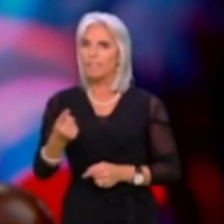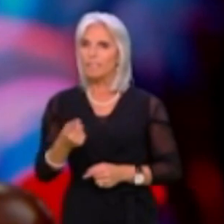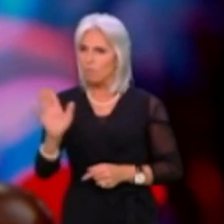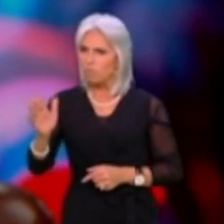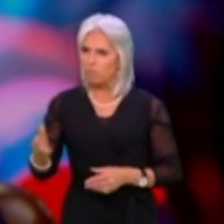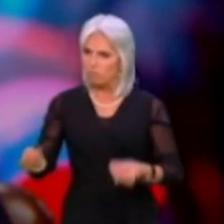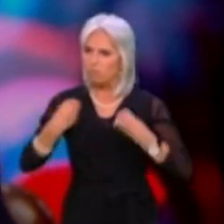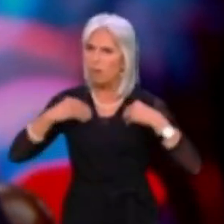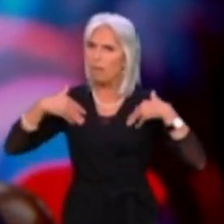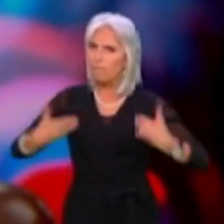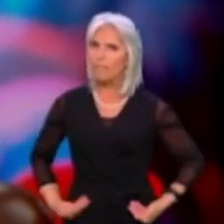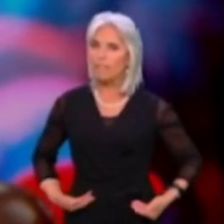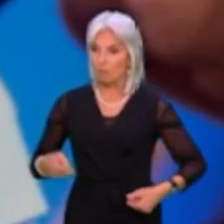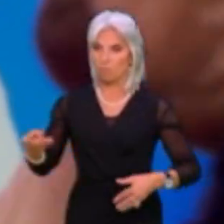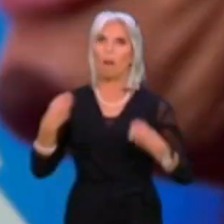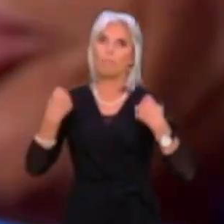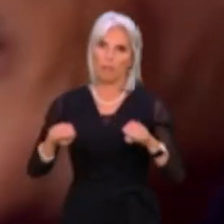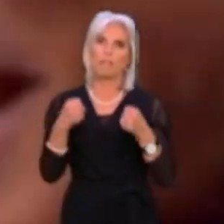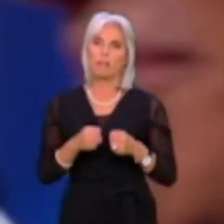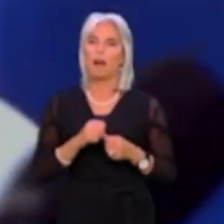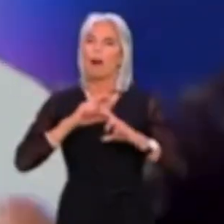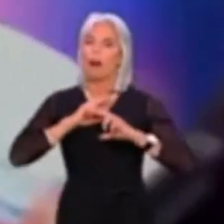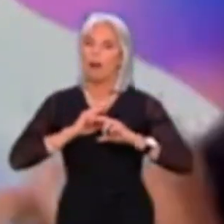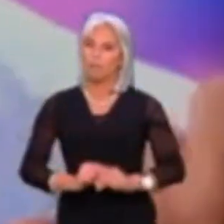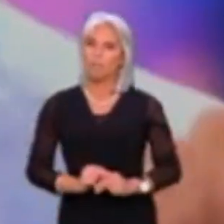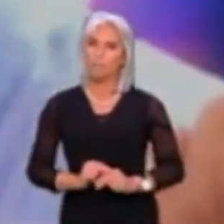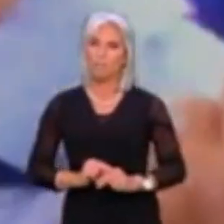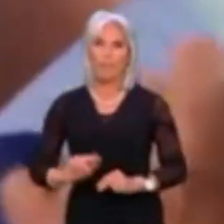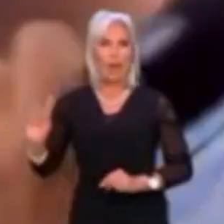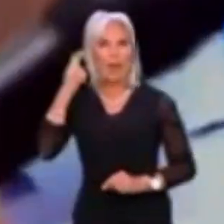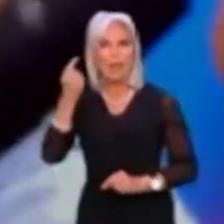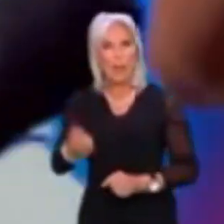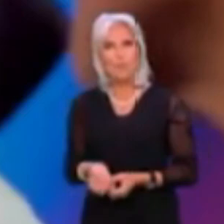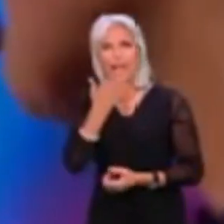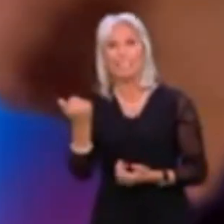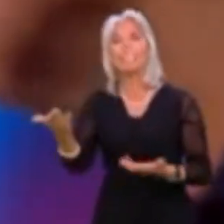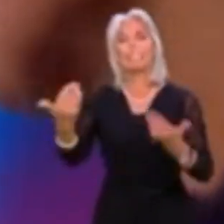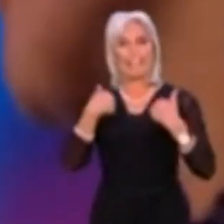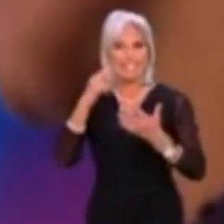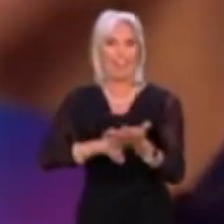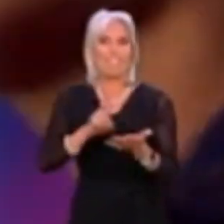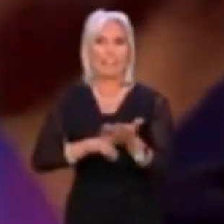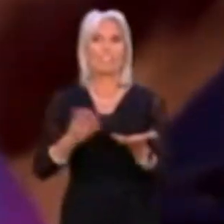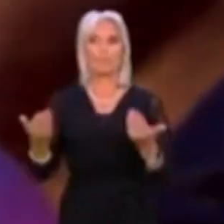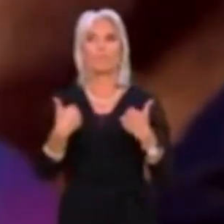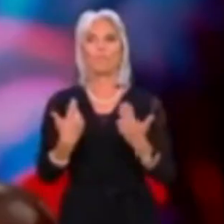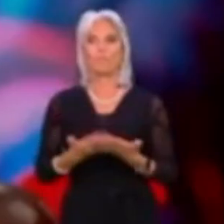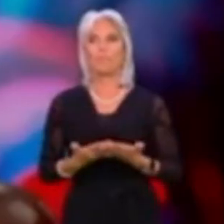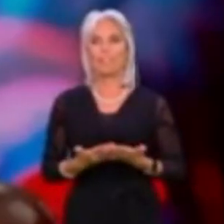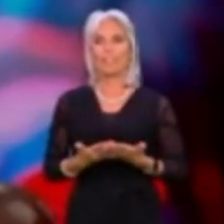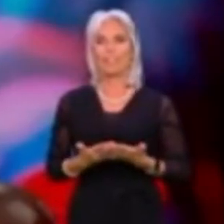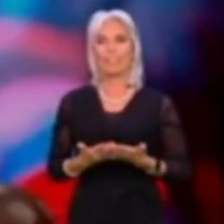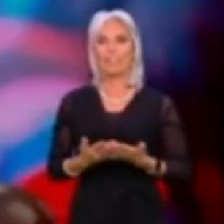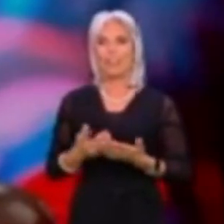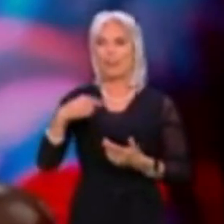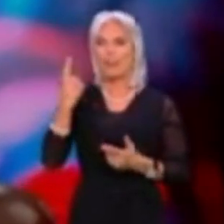tu m'épuises » parce qu'il était assez fatigant. Ben, au fond, je me rassure, il ne l'a pas entendu. Mais voilà. Mais c'est vrai que non, je et puis il a l'air bien,